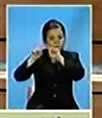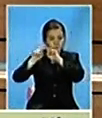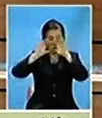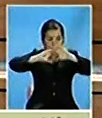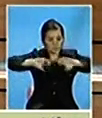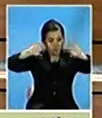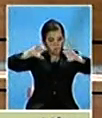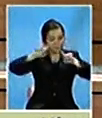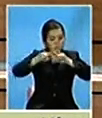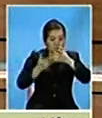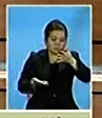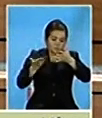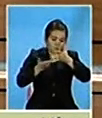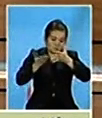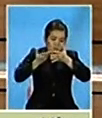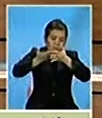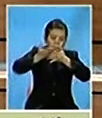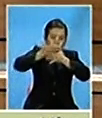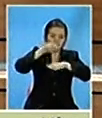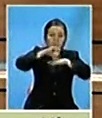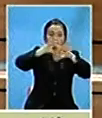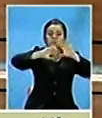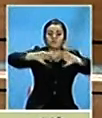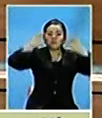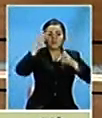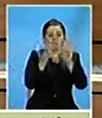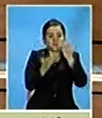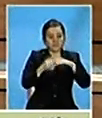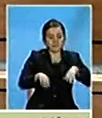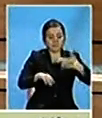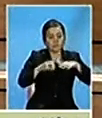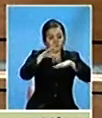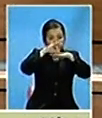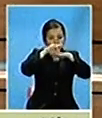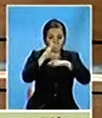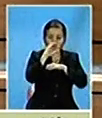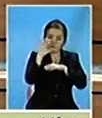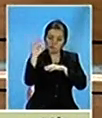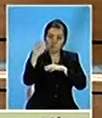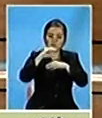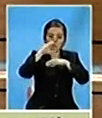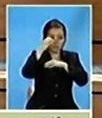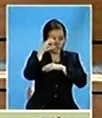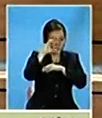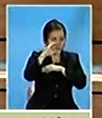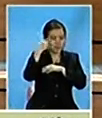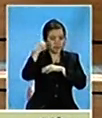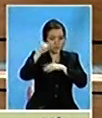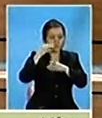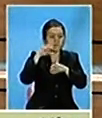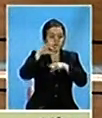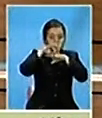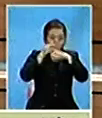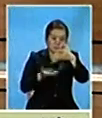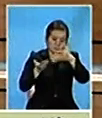บริหารต้นหรือผู้ในการสูงก็ตามนั่นคือ49 40เดิมวันนี้นับว่ามีปัญหาอย่างมากในการแต่งตั้งโด